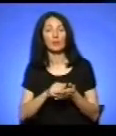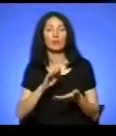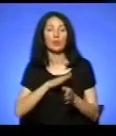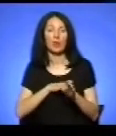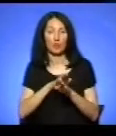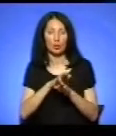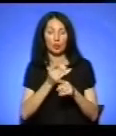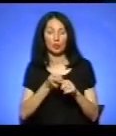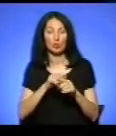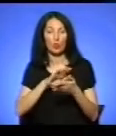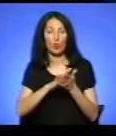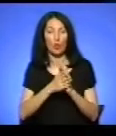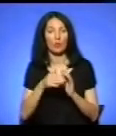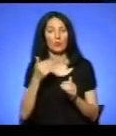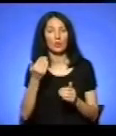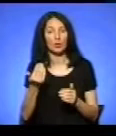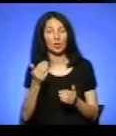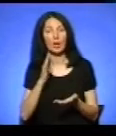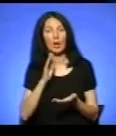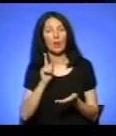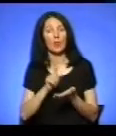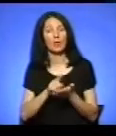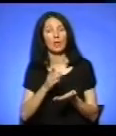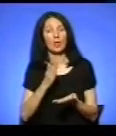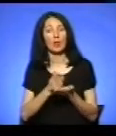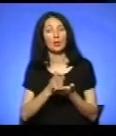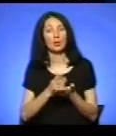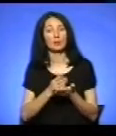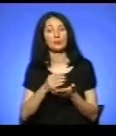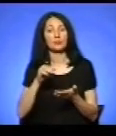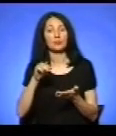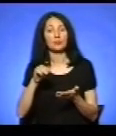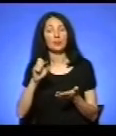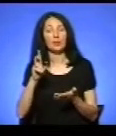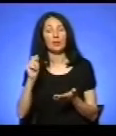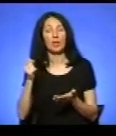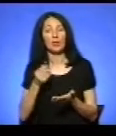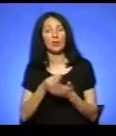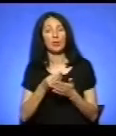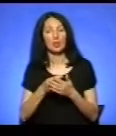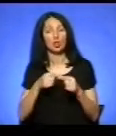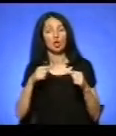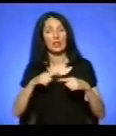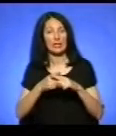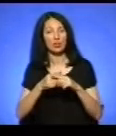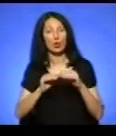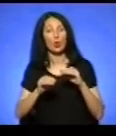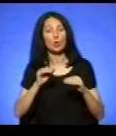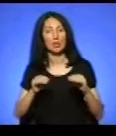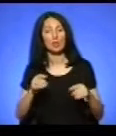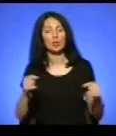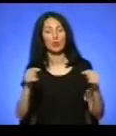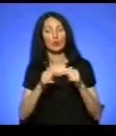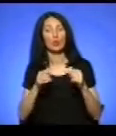умову. Вони повинні мати табель матеріально-технічного оснащення відповідно до затверджених